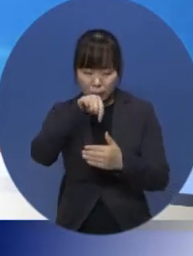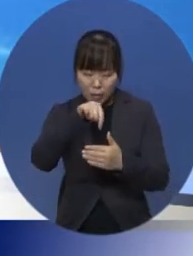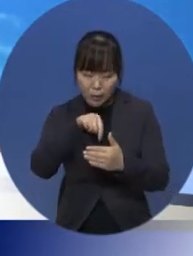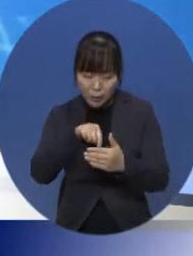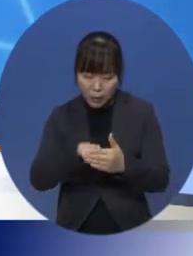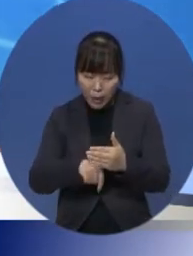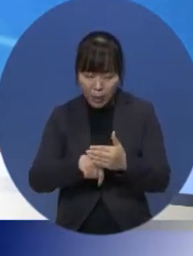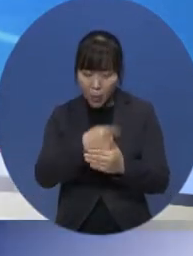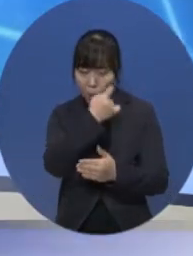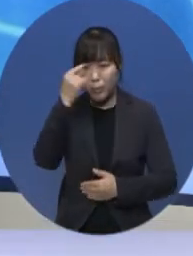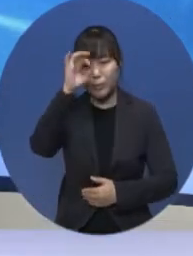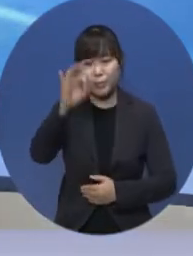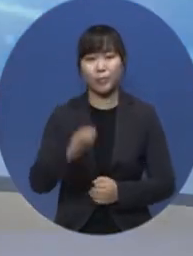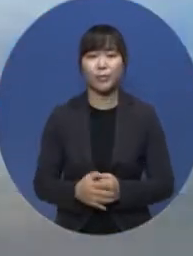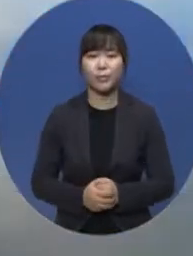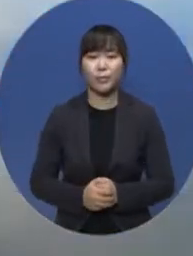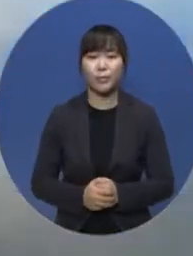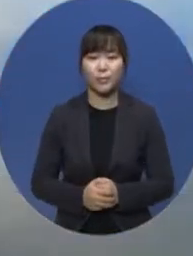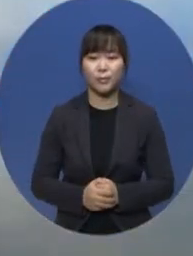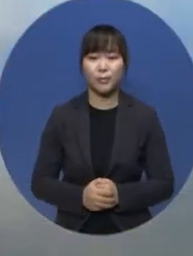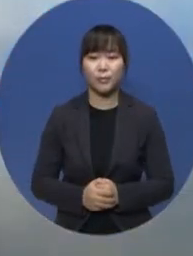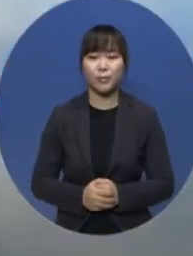기자가 들어봤습니다.